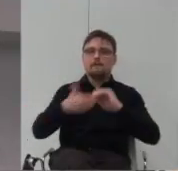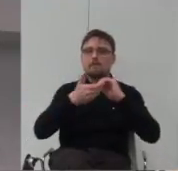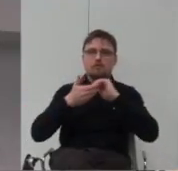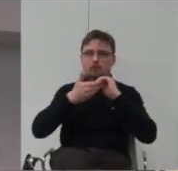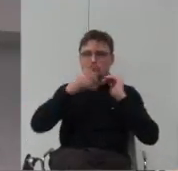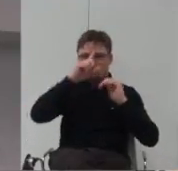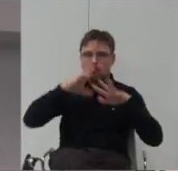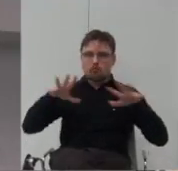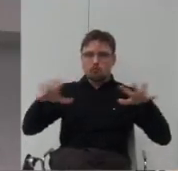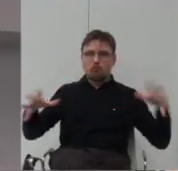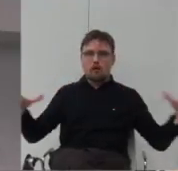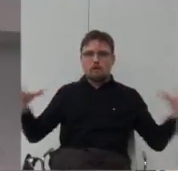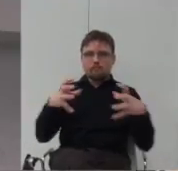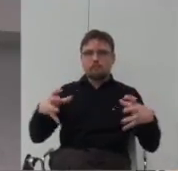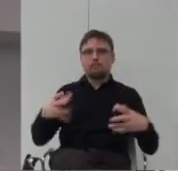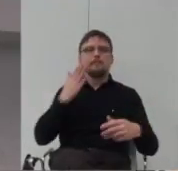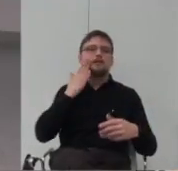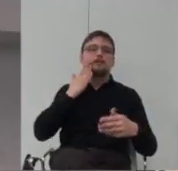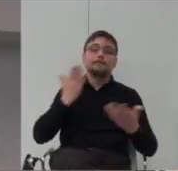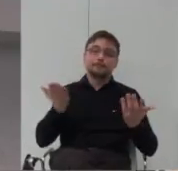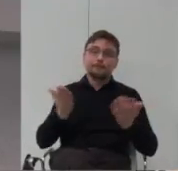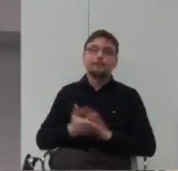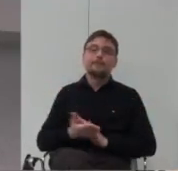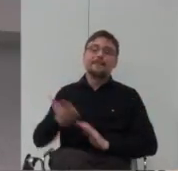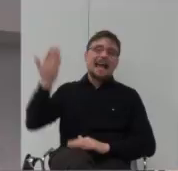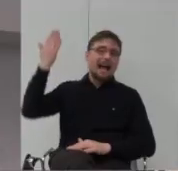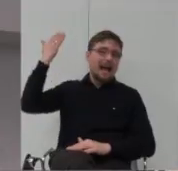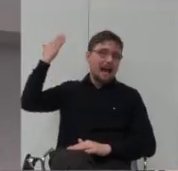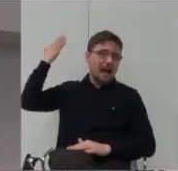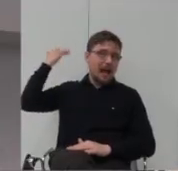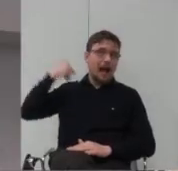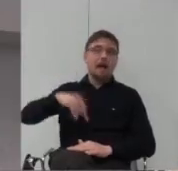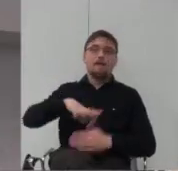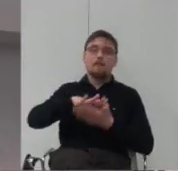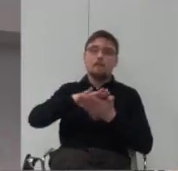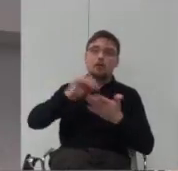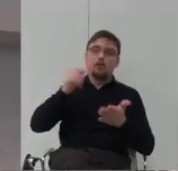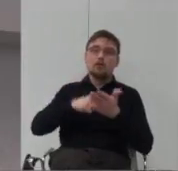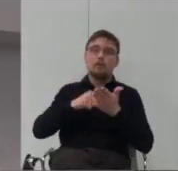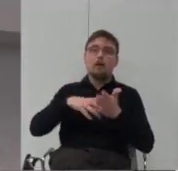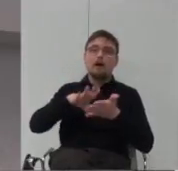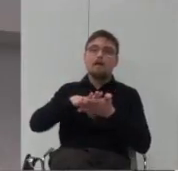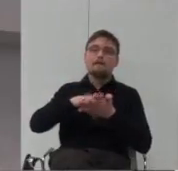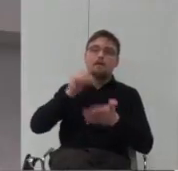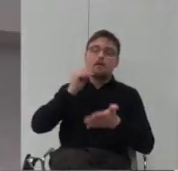co zachęcało ludzi do życia w dużych wspólnotach.